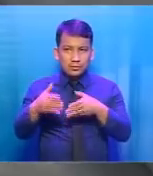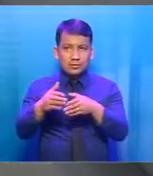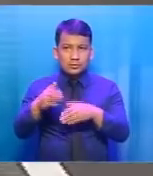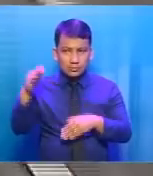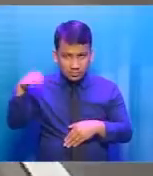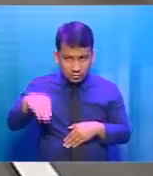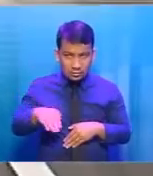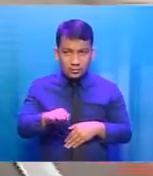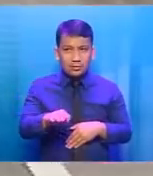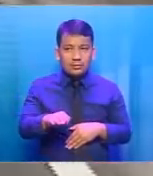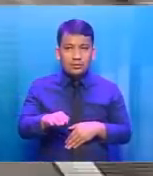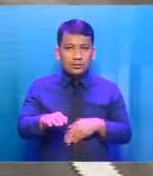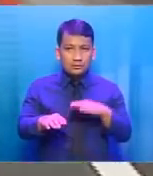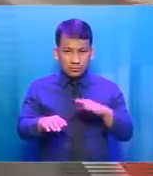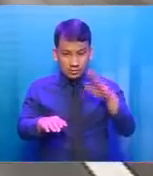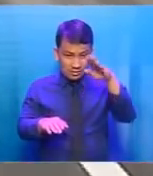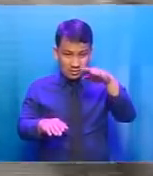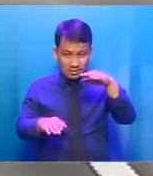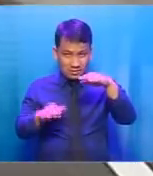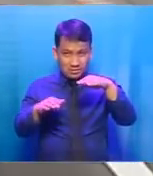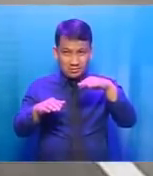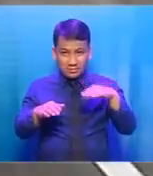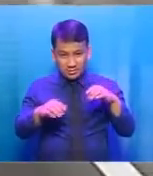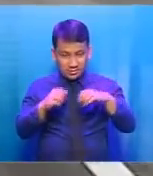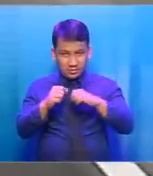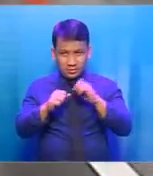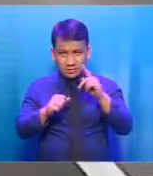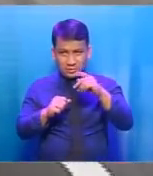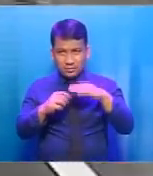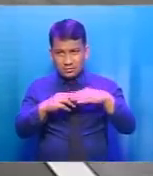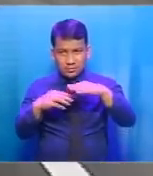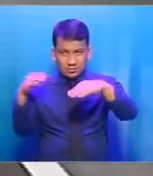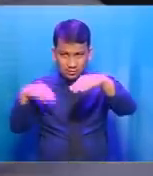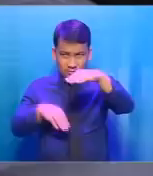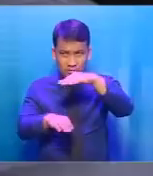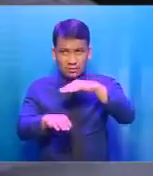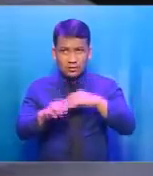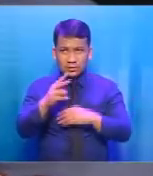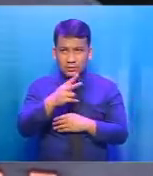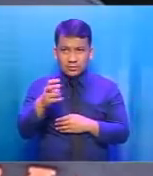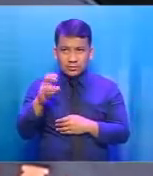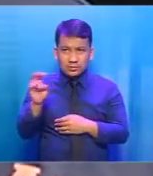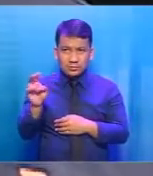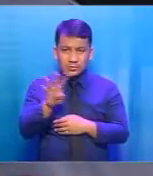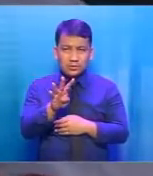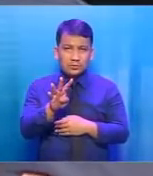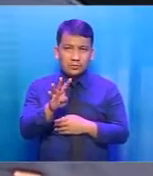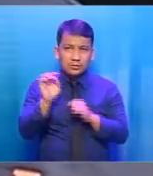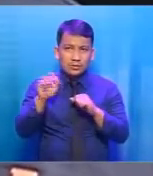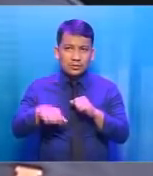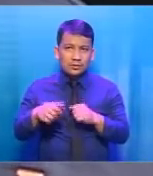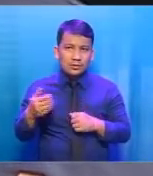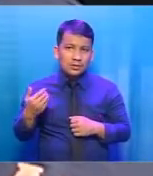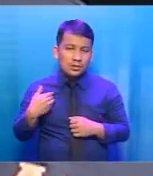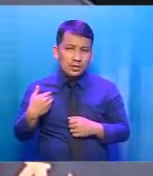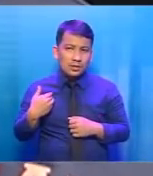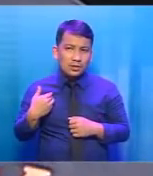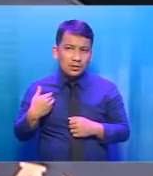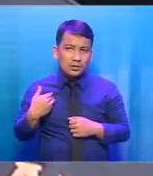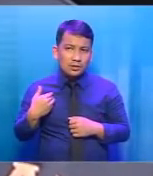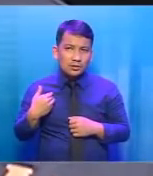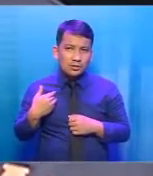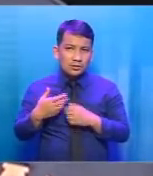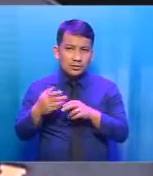taas, sa baba na lang kami padadaanin. Para po sa akin, okay na yun. Ay 274 siya, at least, hindi na siya